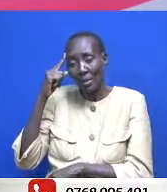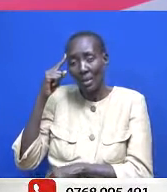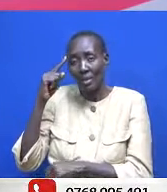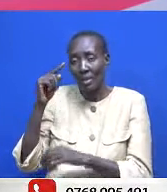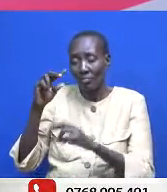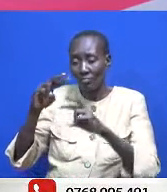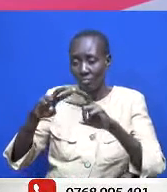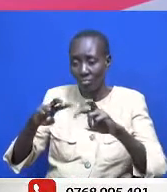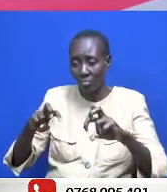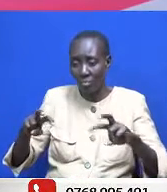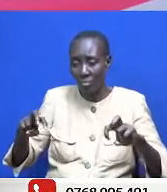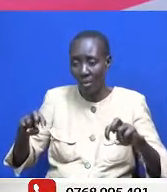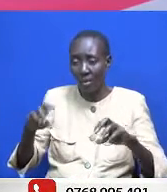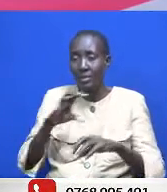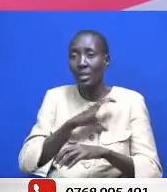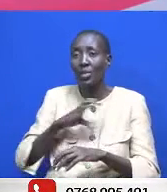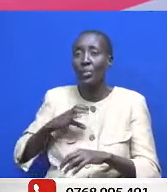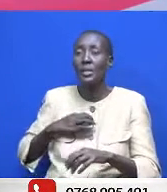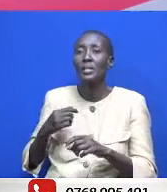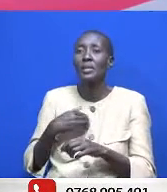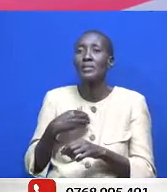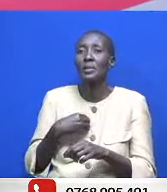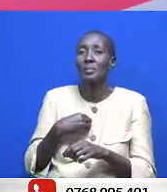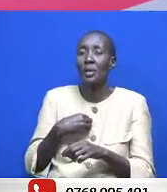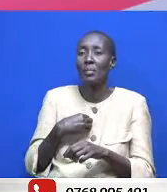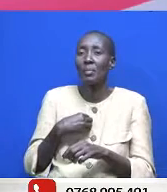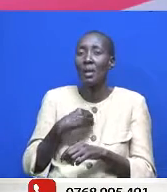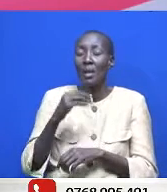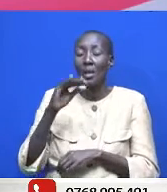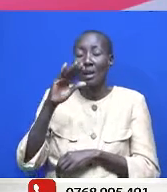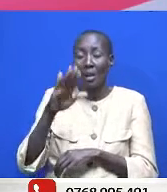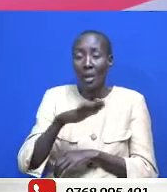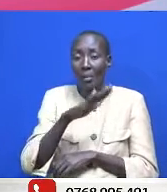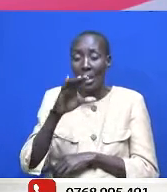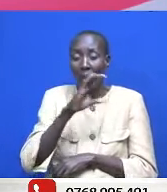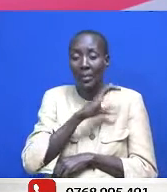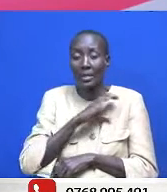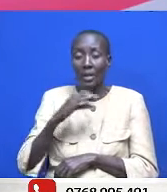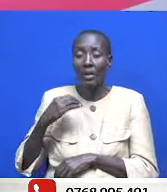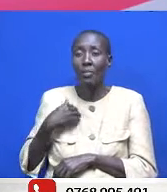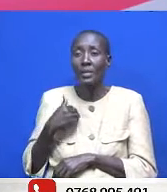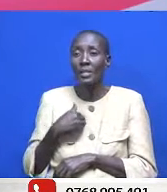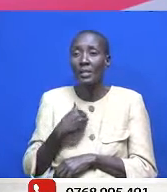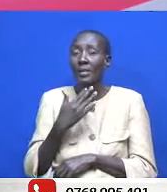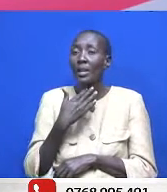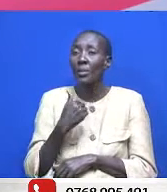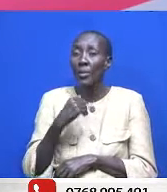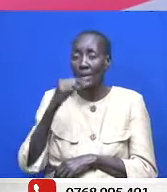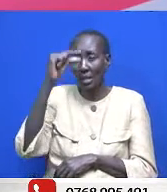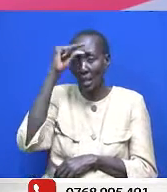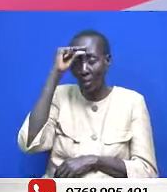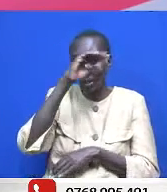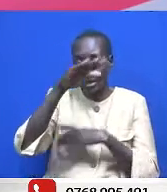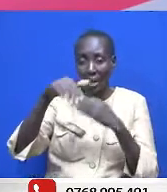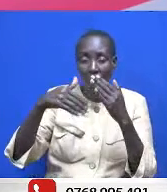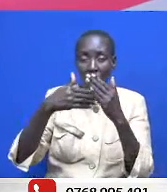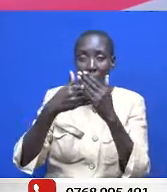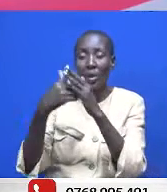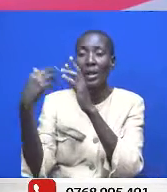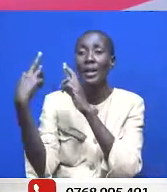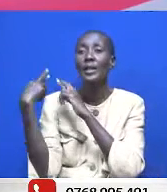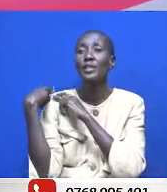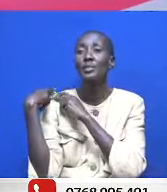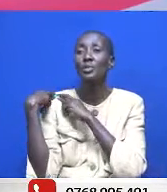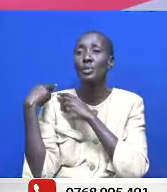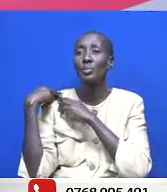kuna pia oversight ya bunge. Na nafikiria kwamba hii ni jambo ambaye tungependa serikali ama wale wote ambao wanahusika